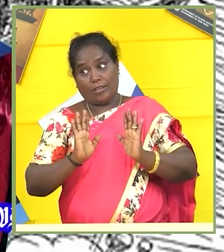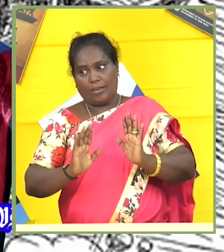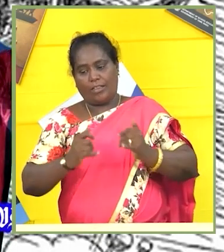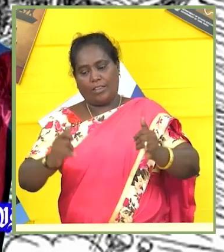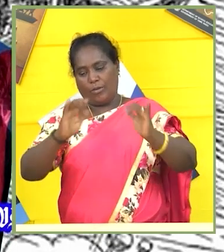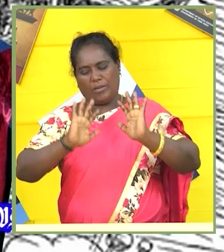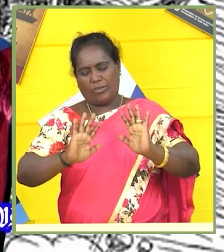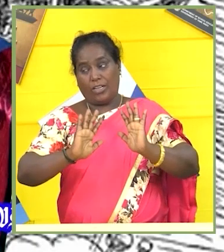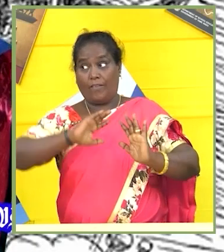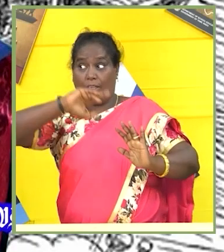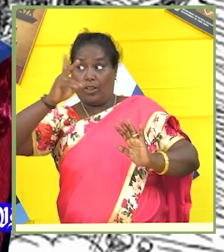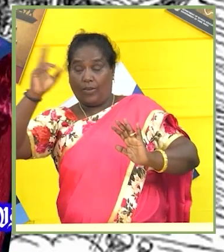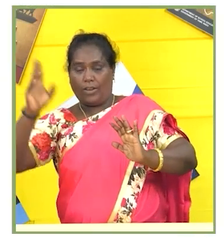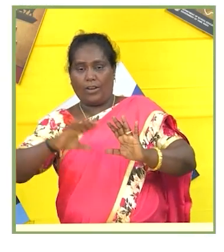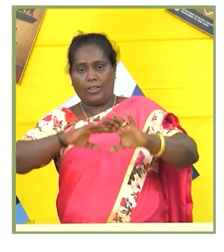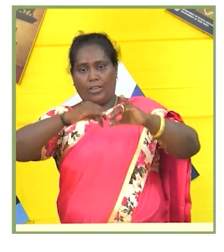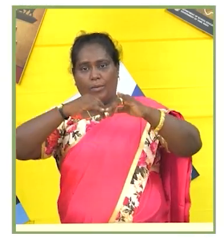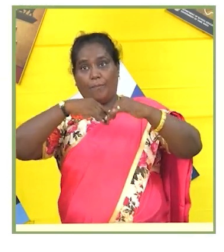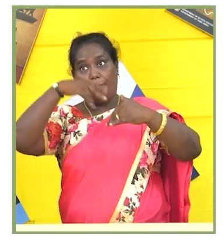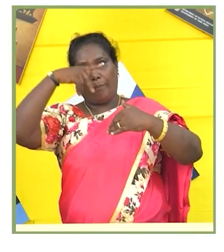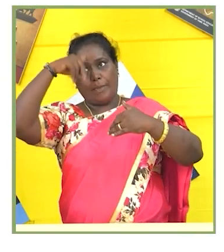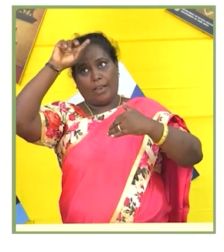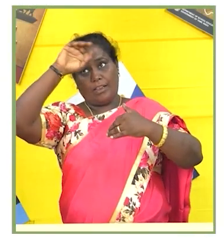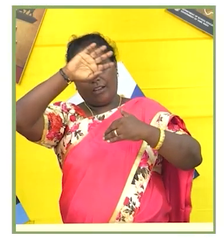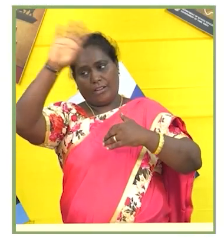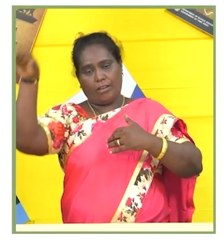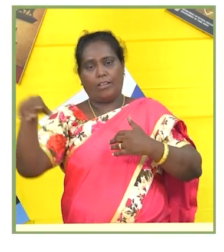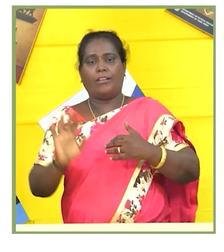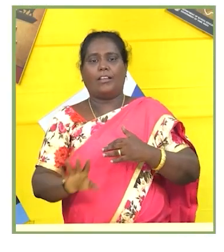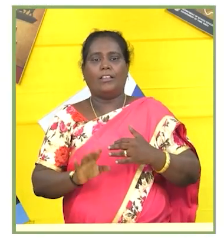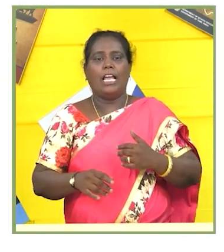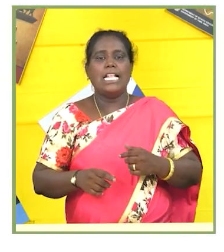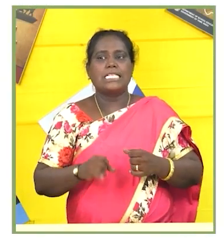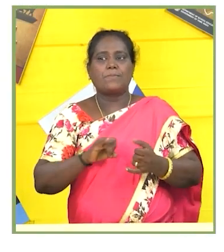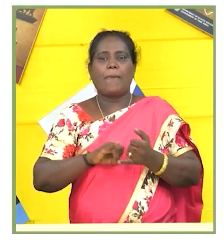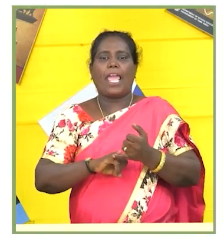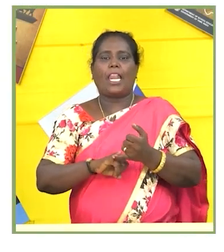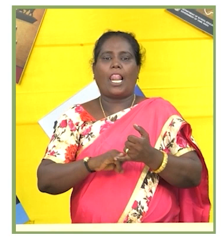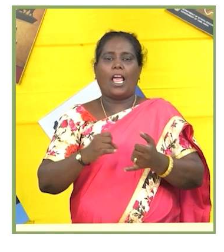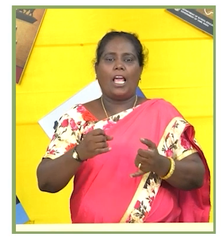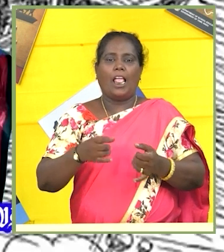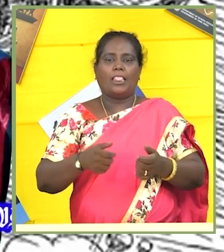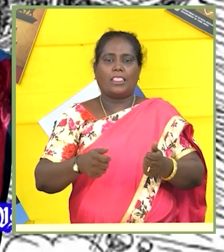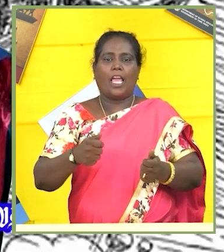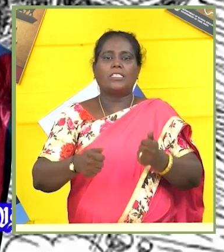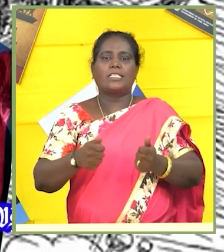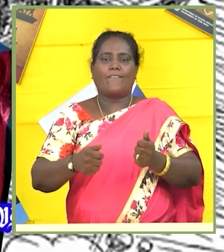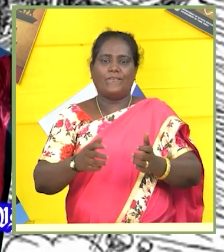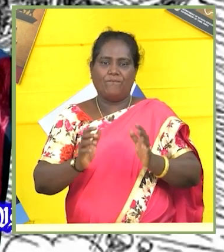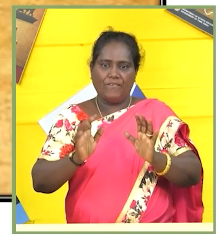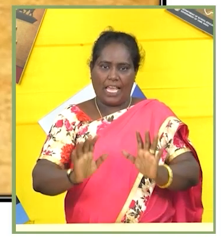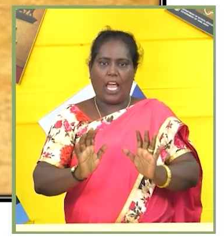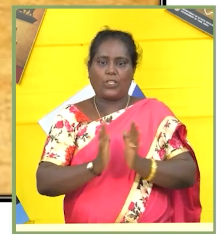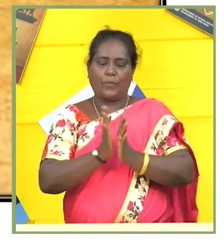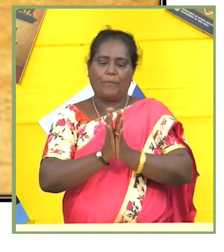மாநிலத்தில் மட்டும்தான் நடக்குதான்னு கேட்டால், இல்லை, மேலை நாடுகள்லேயும் ஏறு தழுவுதல் நடைபெறுகிறது. எடுத்துக்காட்டாக பார்த்தா,